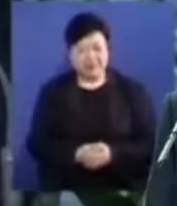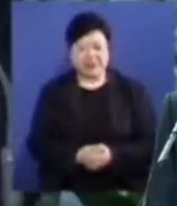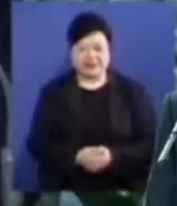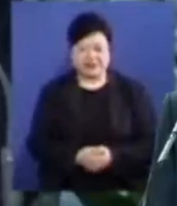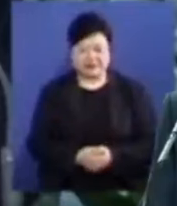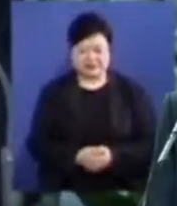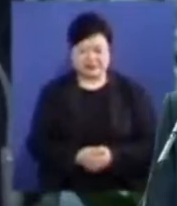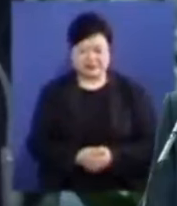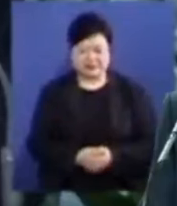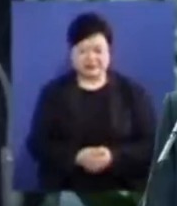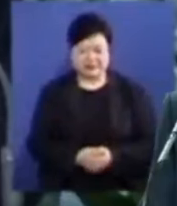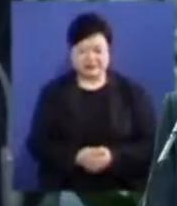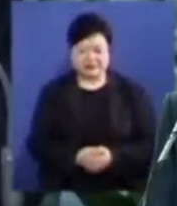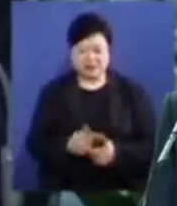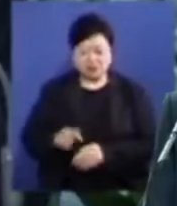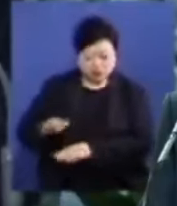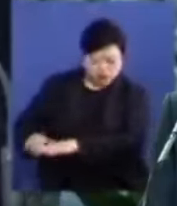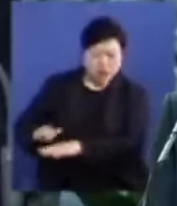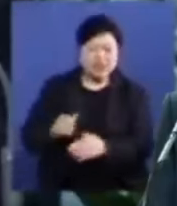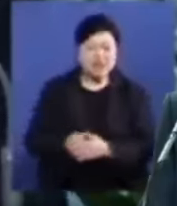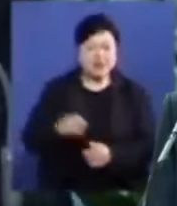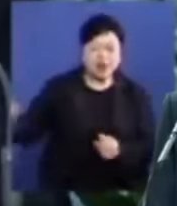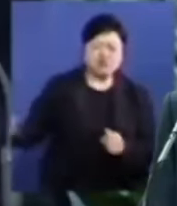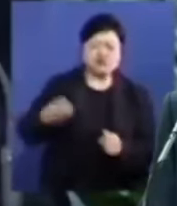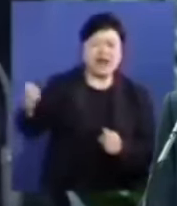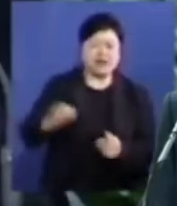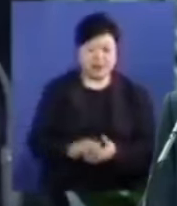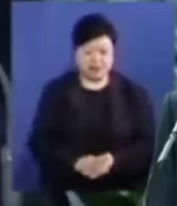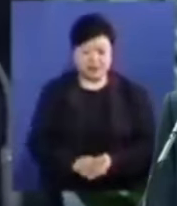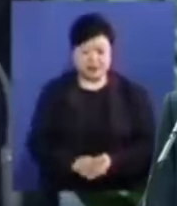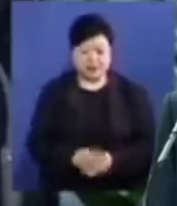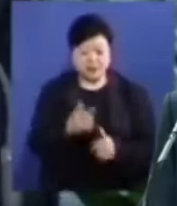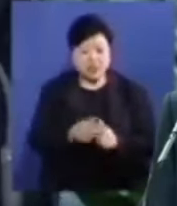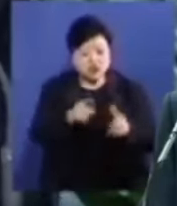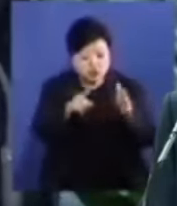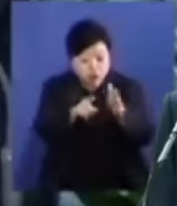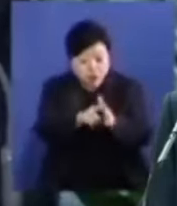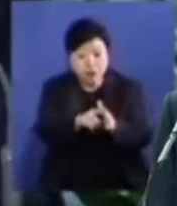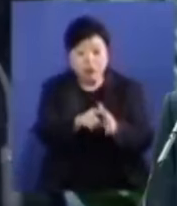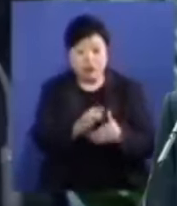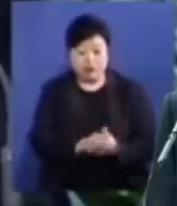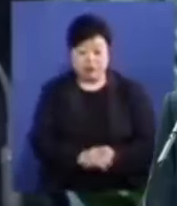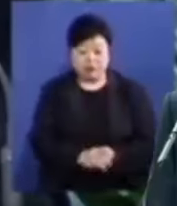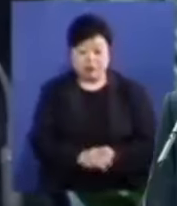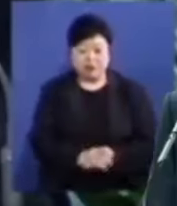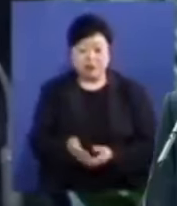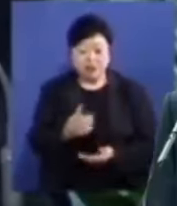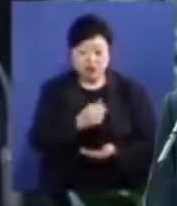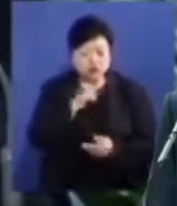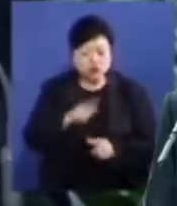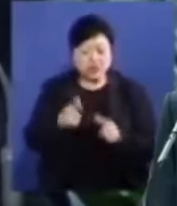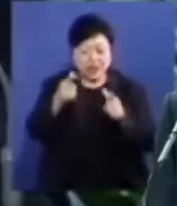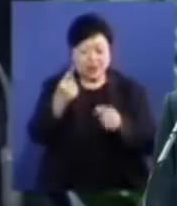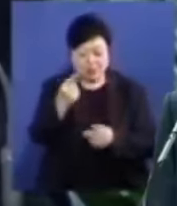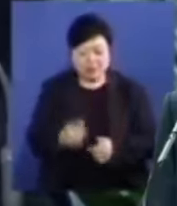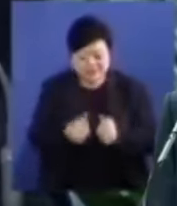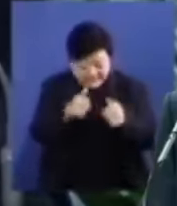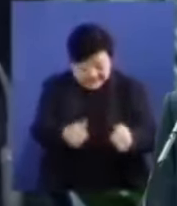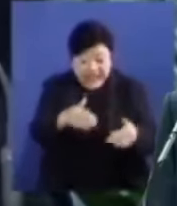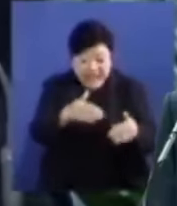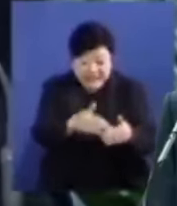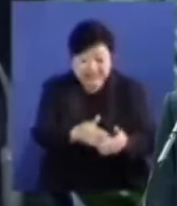자기들끼리 이야기를 합니다. 오늘날 예수 안 믿는 것은 아닙니다. 예수를 믿기는 믿는데, 그러나 주일날 한번 와서 인사만 하고